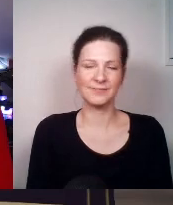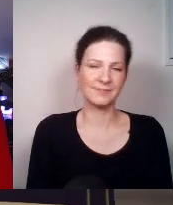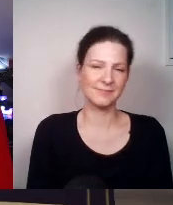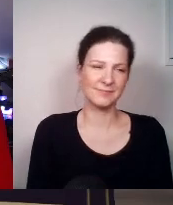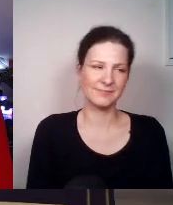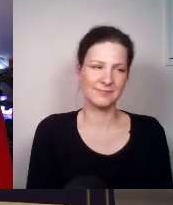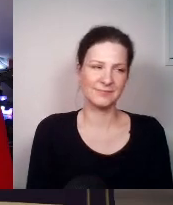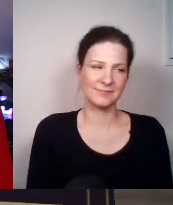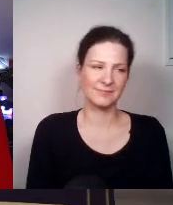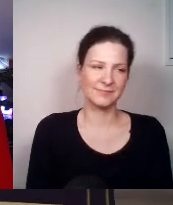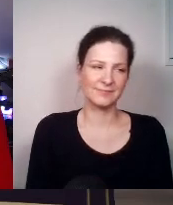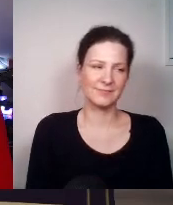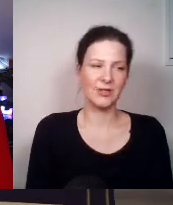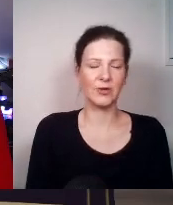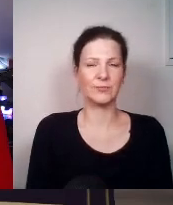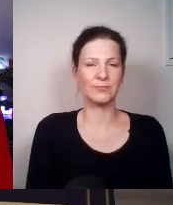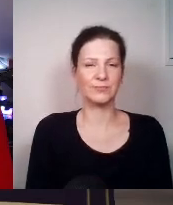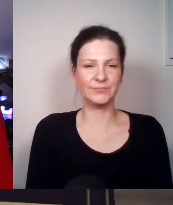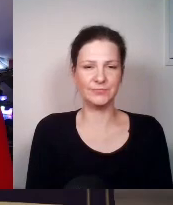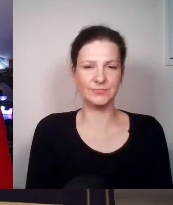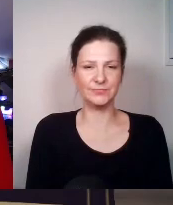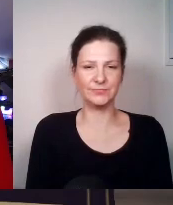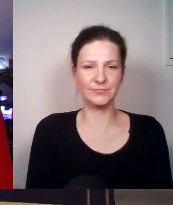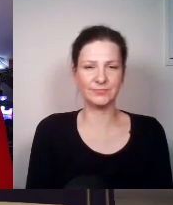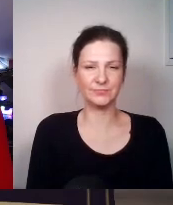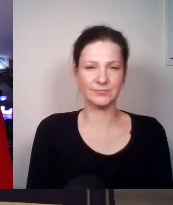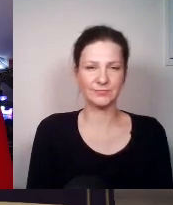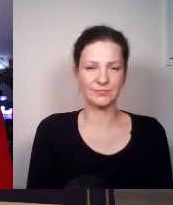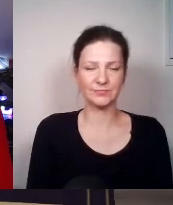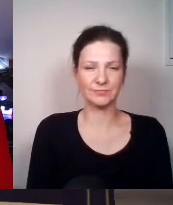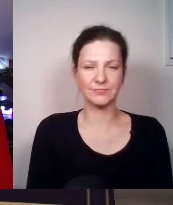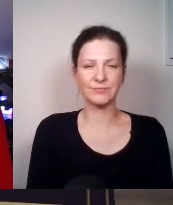Ein SPD, eine Bevölkerung? Ja.